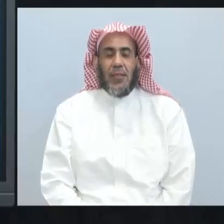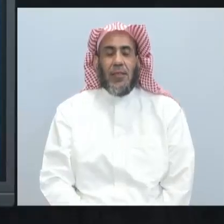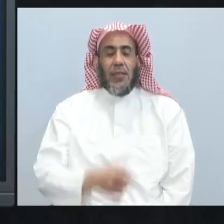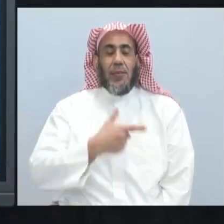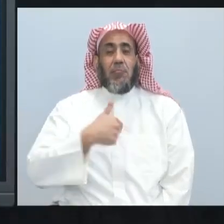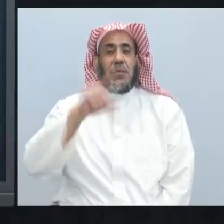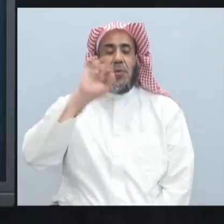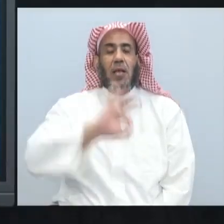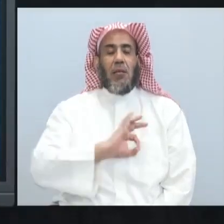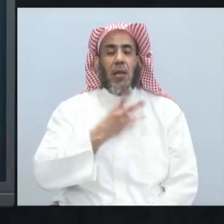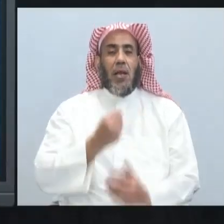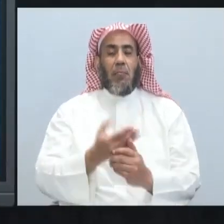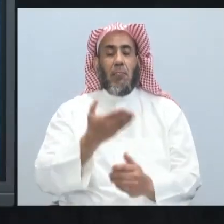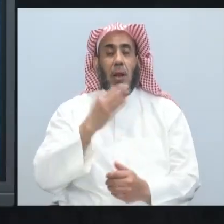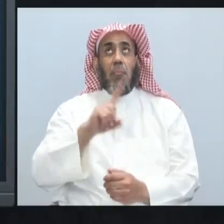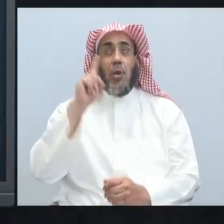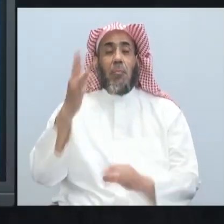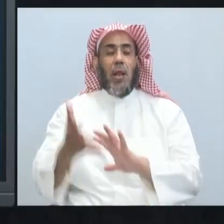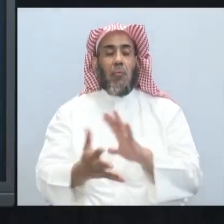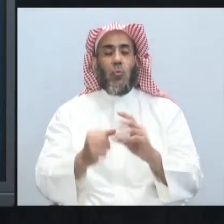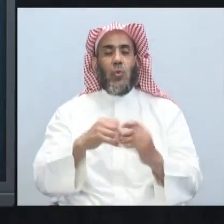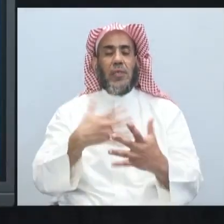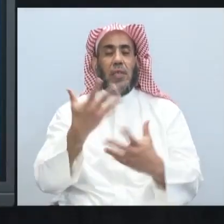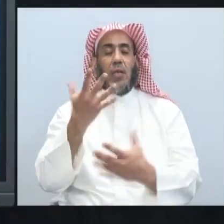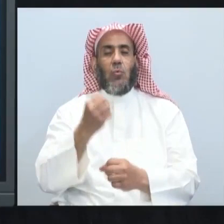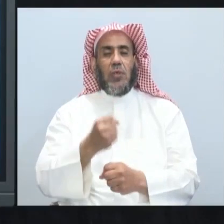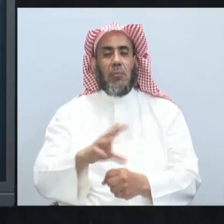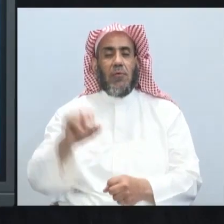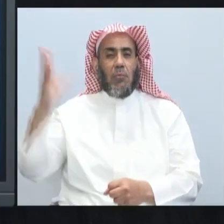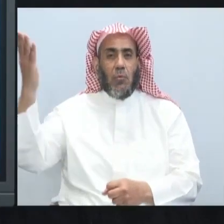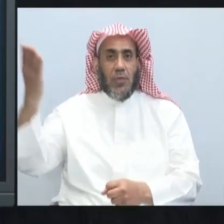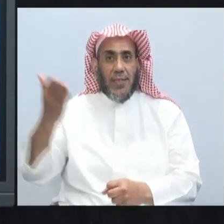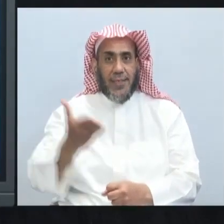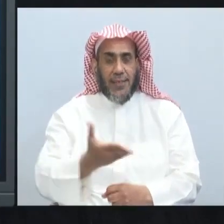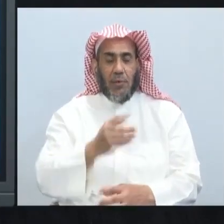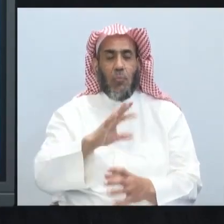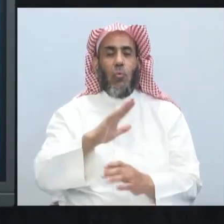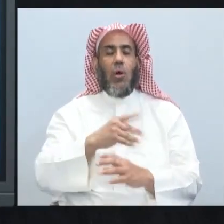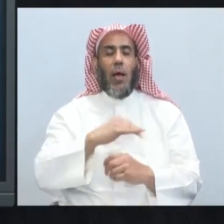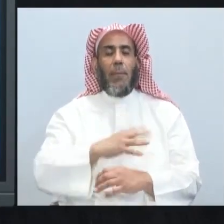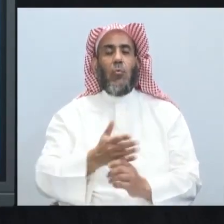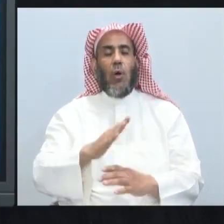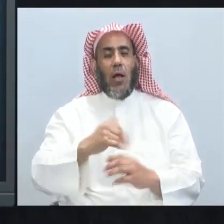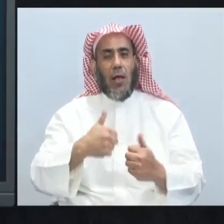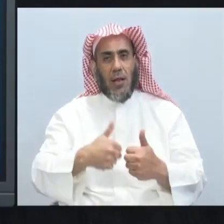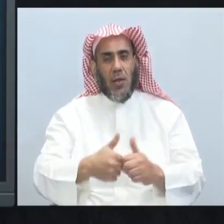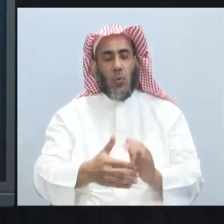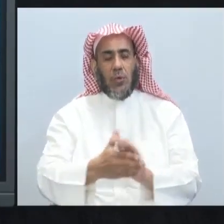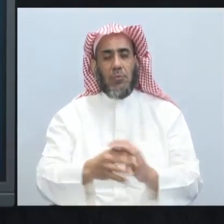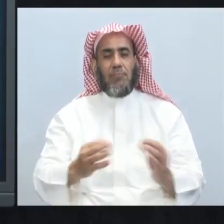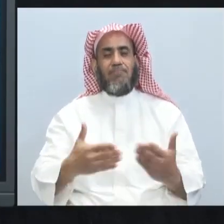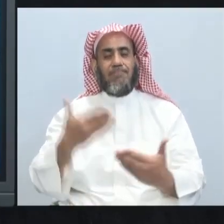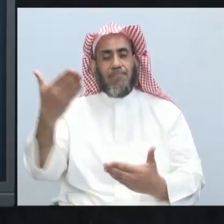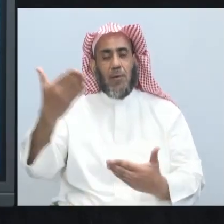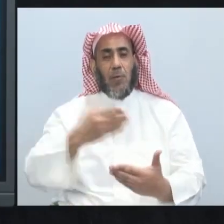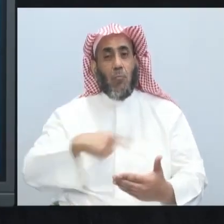بسم الله الرحمن الرحيم الحمد لله رب العالمين والصلاه والسلام على اشرف الانبياء والمرسلين نبينا محمد وعلى اله وصحبه اجمعين